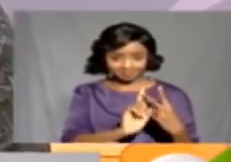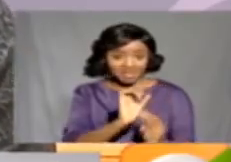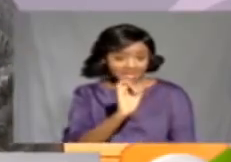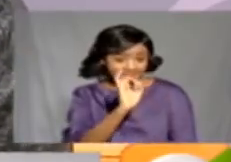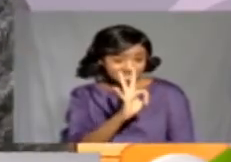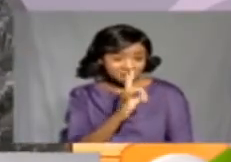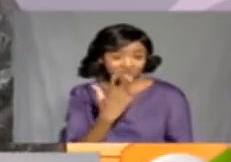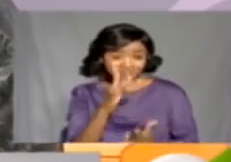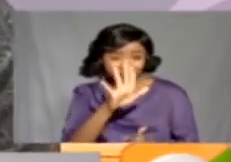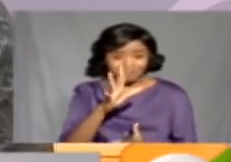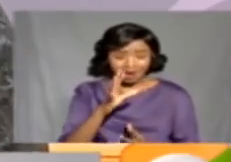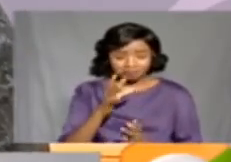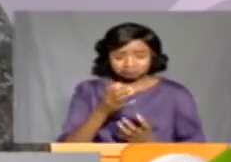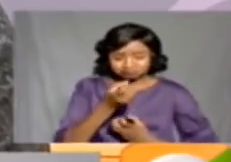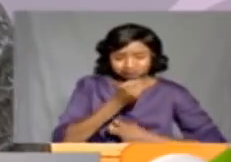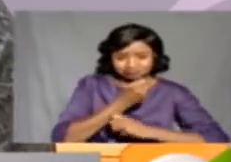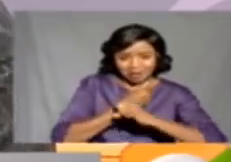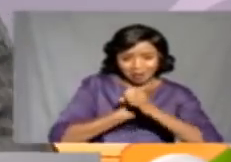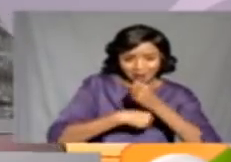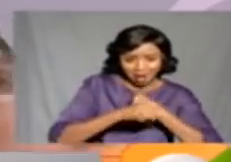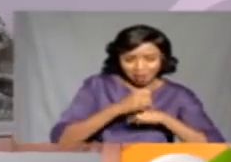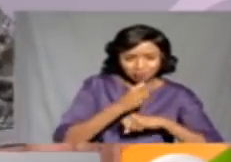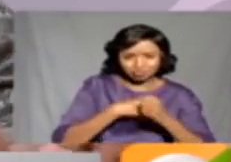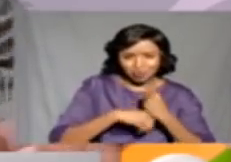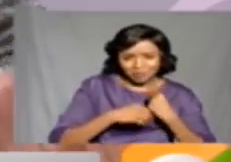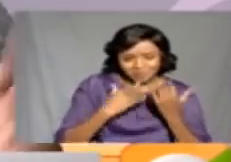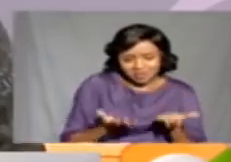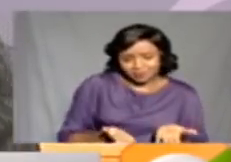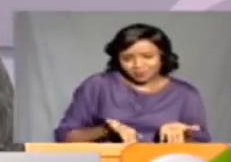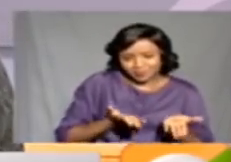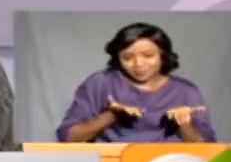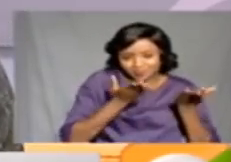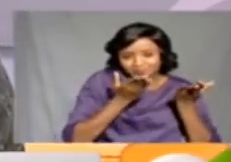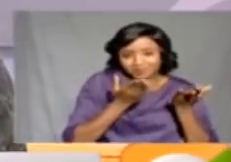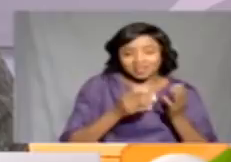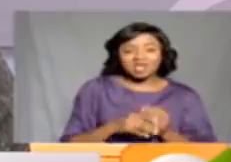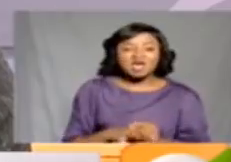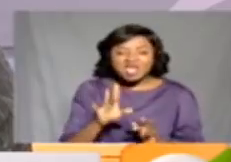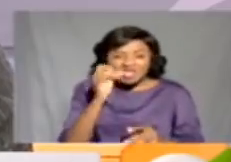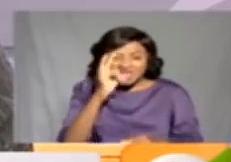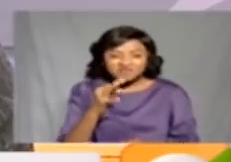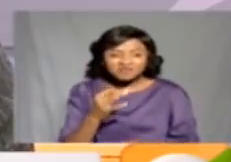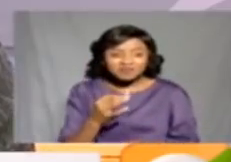ukikuwa kwa tabia ama kwa kimo. Kwa mfano, kama Mashirima kangekuwa katoto.